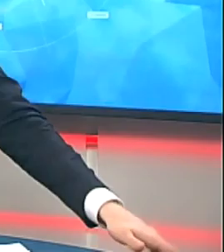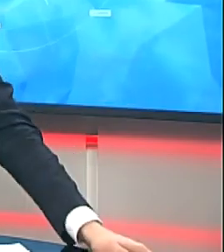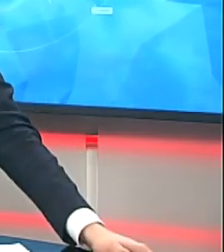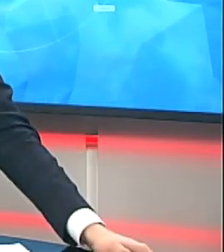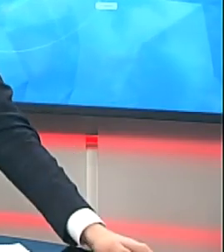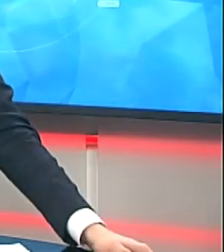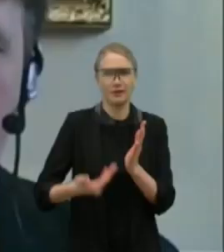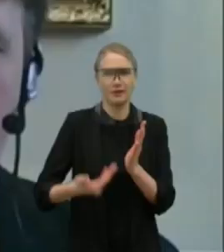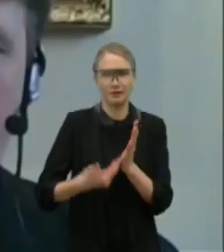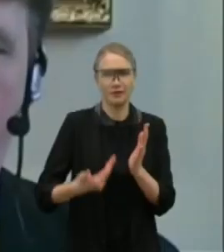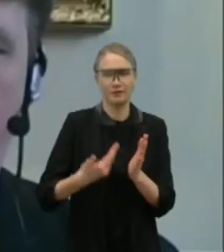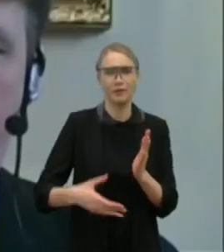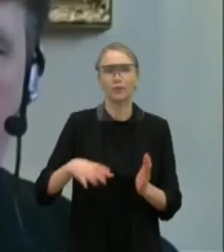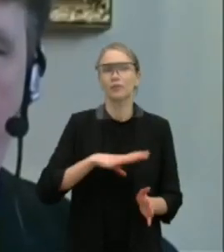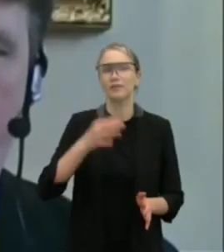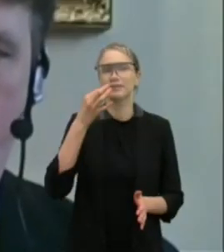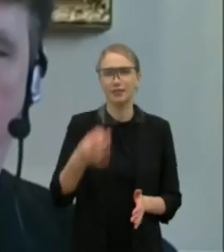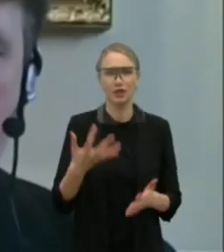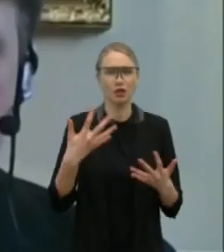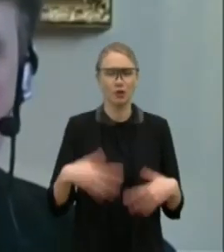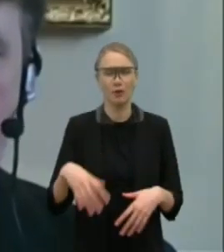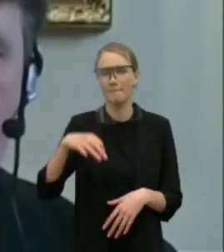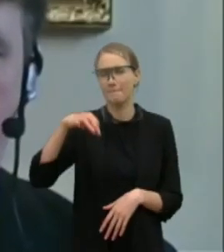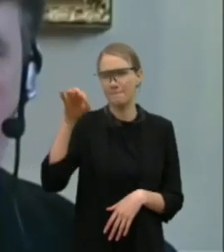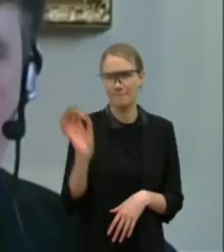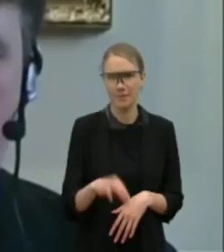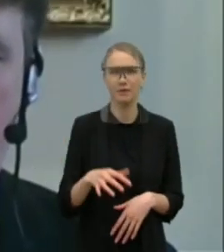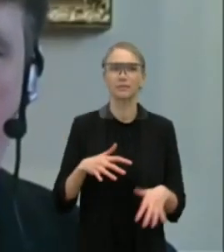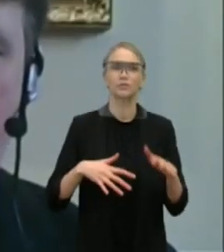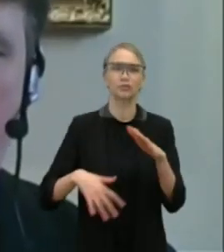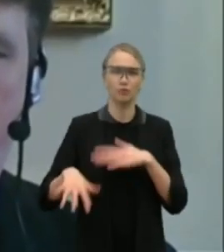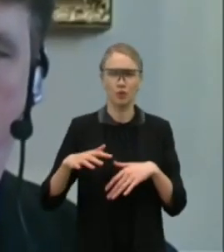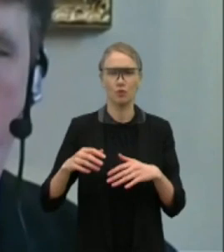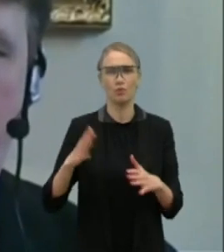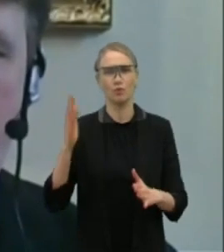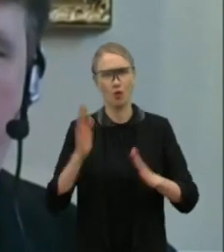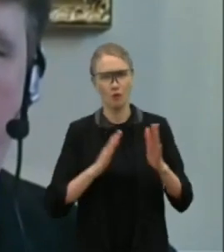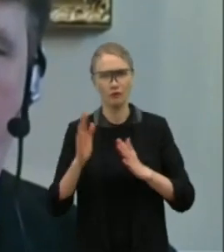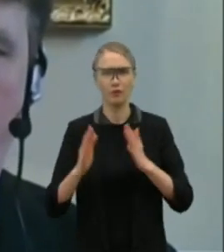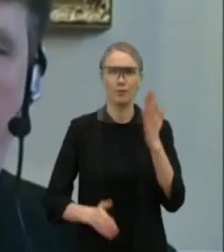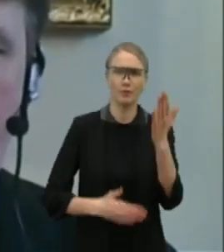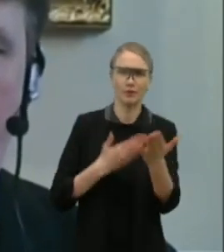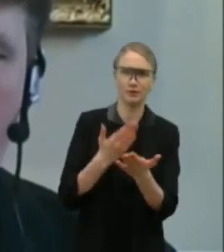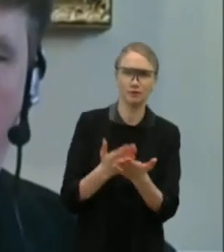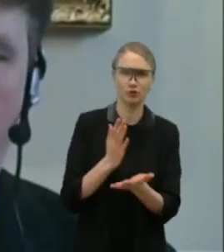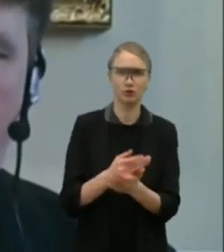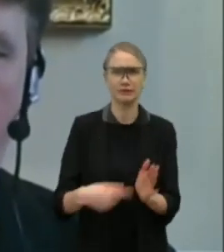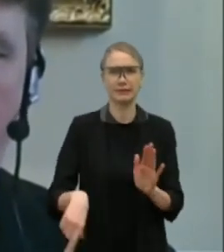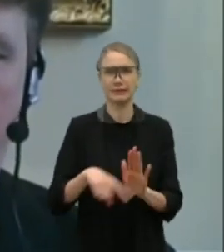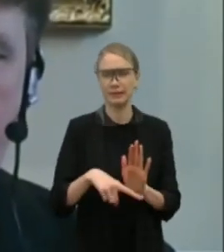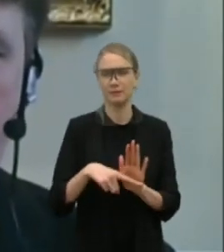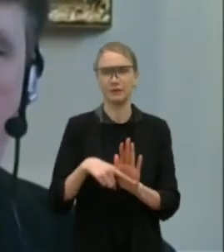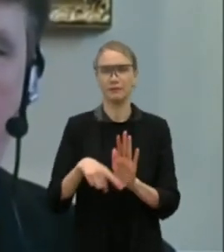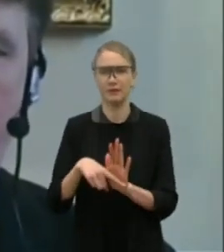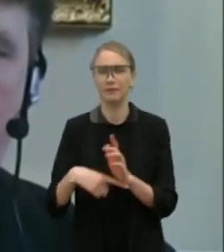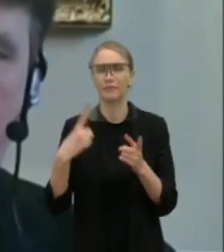minčių. Mes labai dažnai šitose konferencijose pristatydavom tokią neigiamą